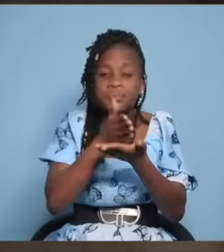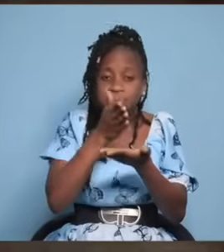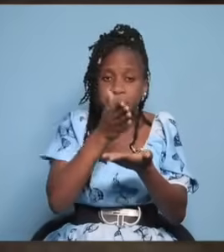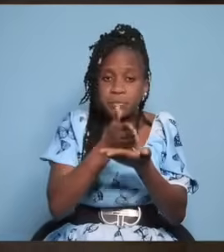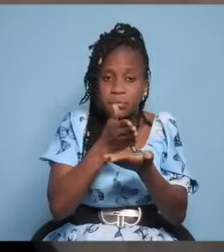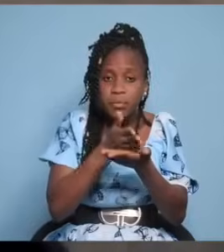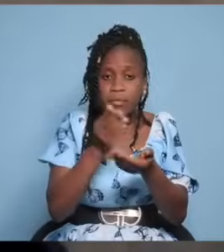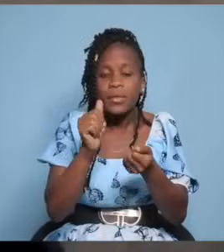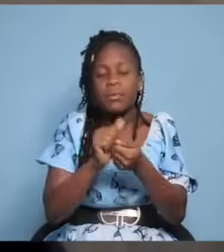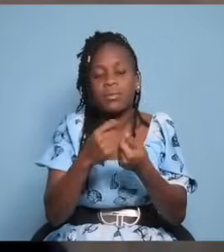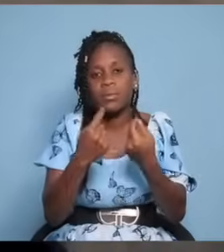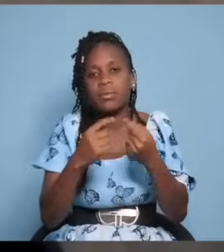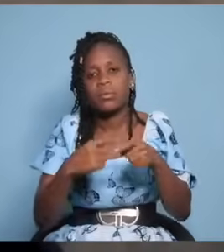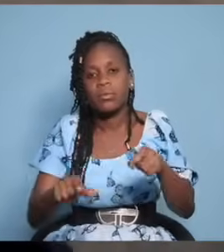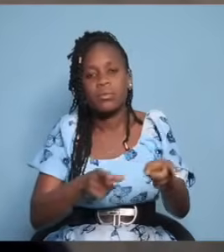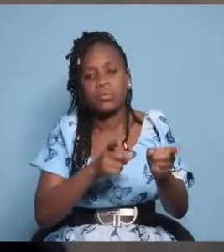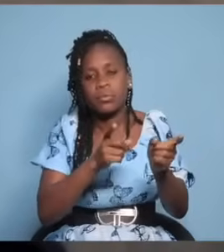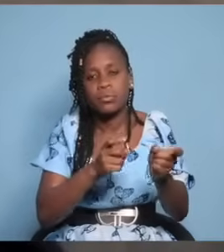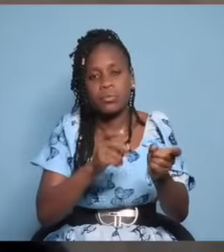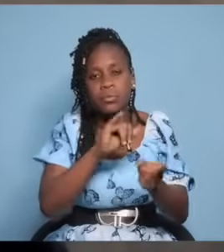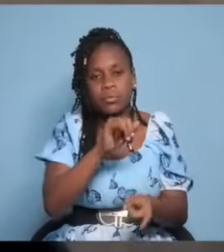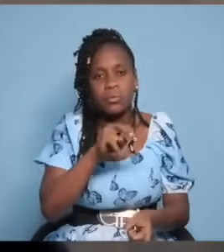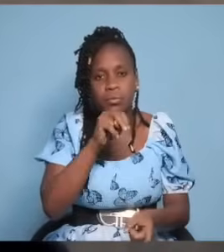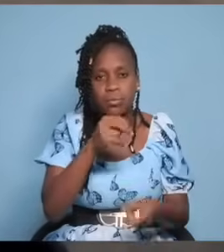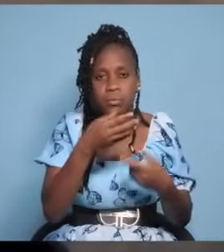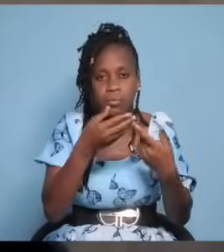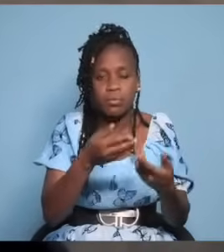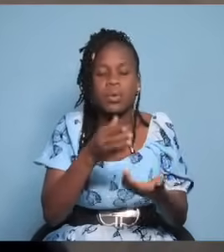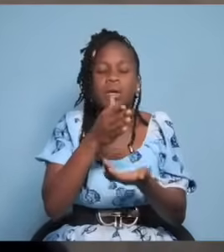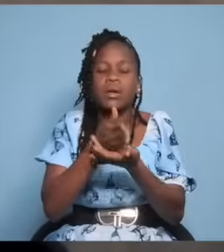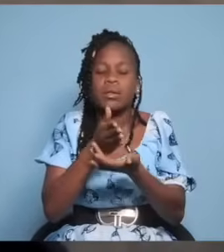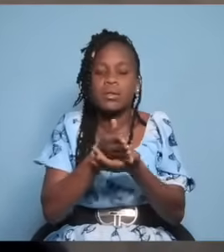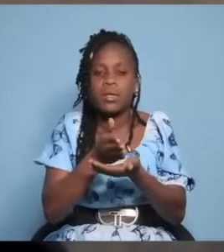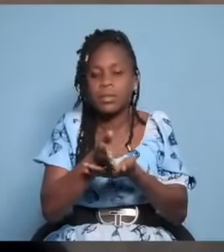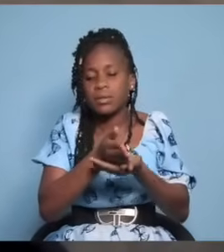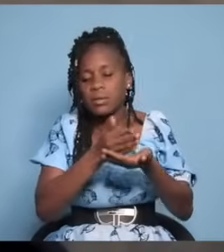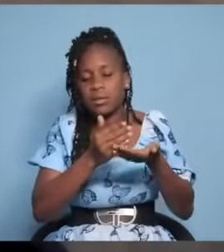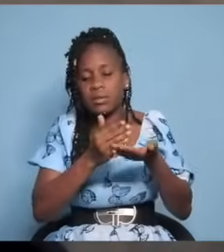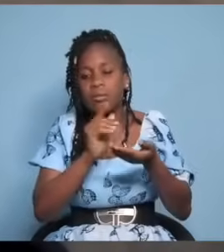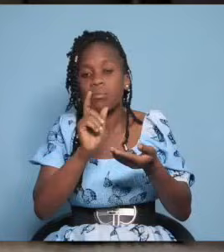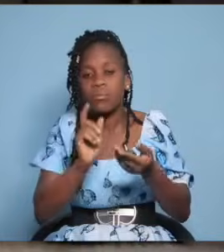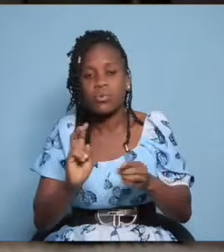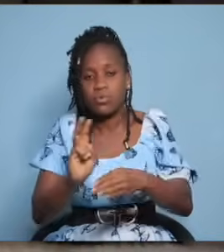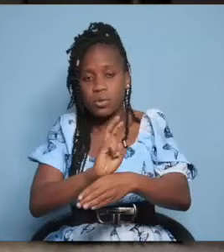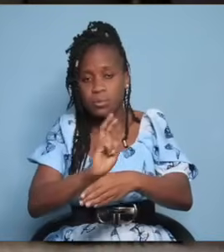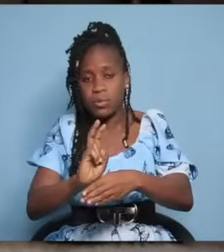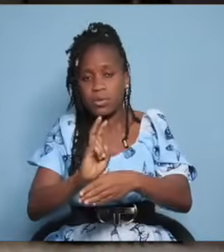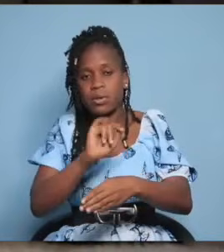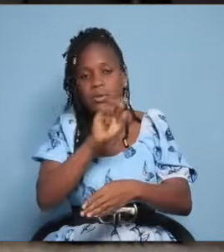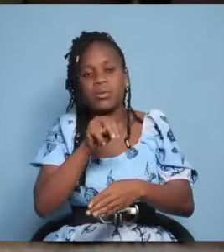aliochaguliwa kumlinda the late John Garang Demebia, katika moja ya mahojiano yake niliwahi kuyaona, alisema kwamba siku